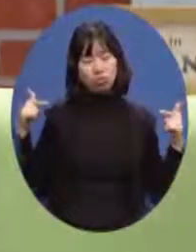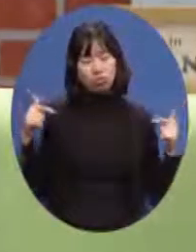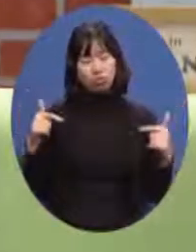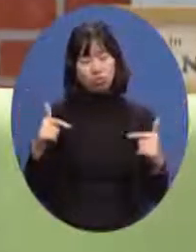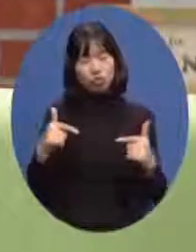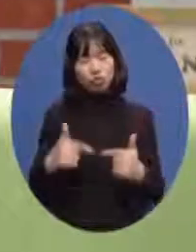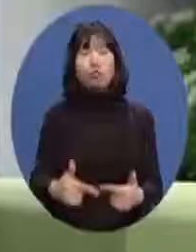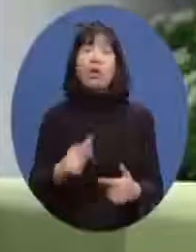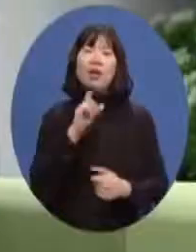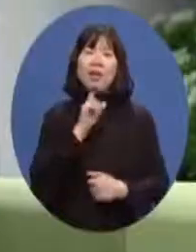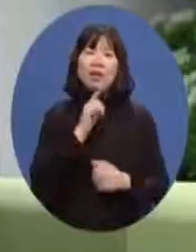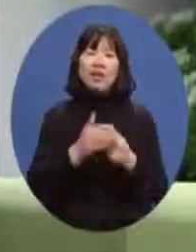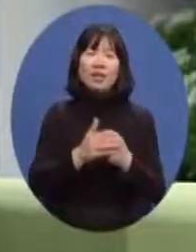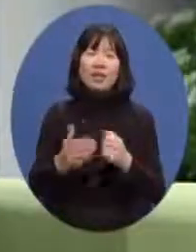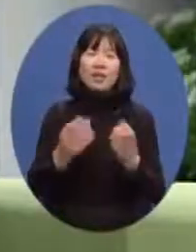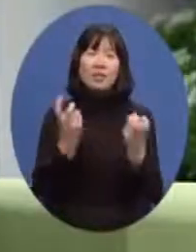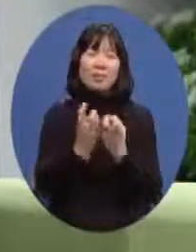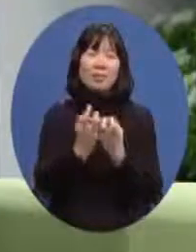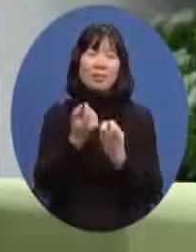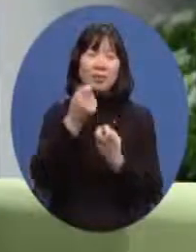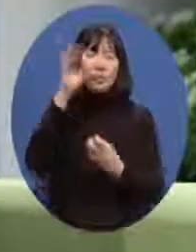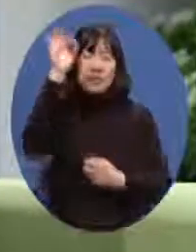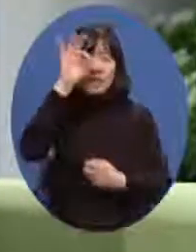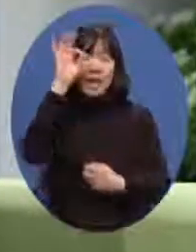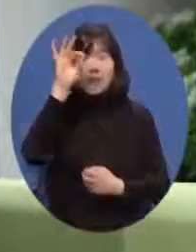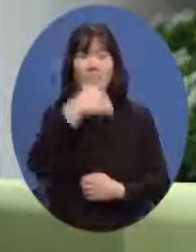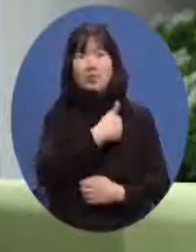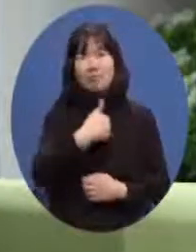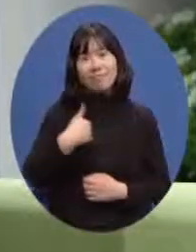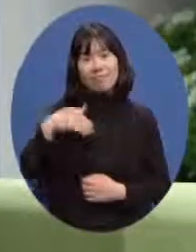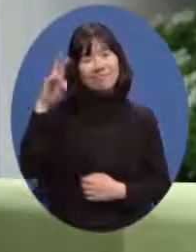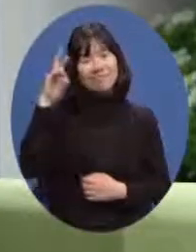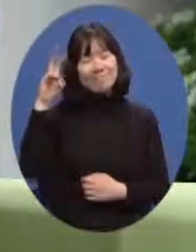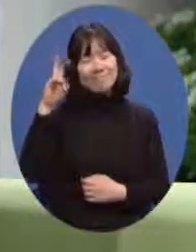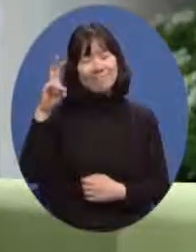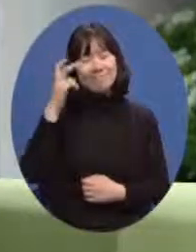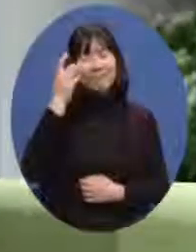다행이네요. 좀 그런 방법을 이제 조금 찾으시면 되지 않을까. 네, 그렇게 생각이 드네요. 네.